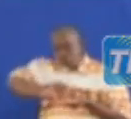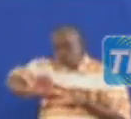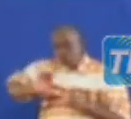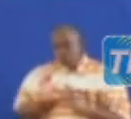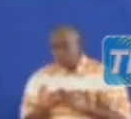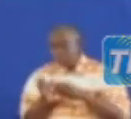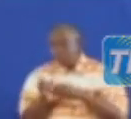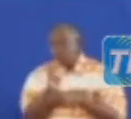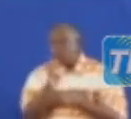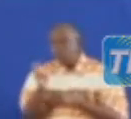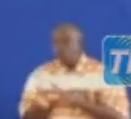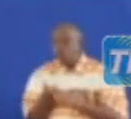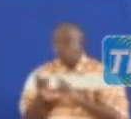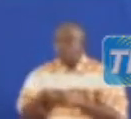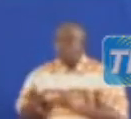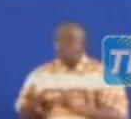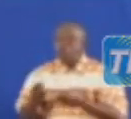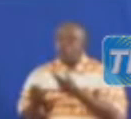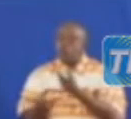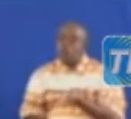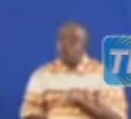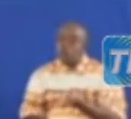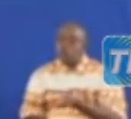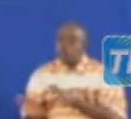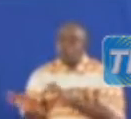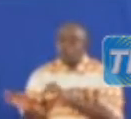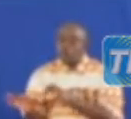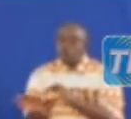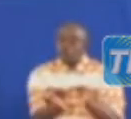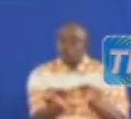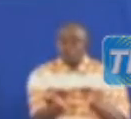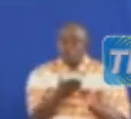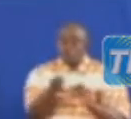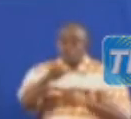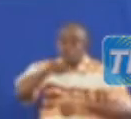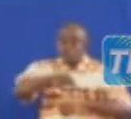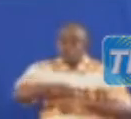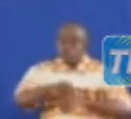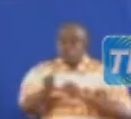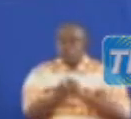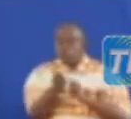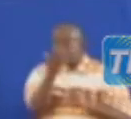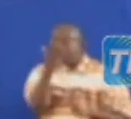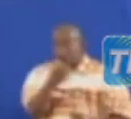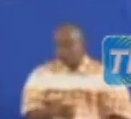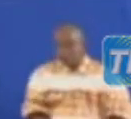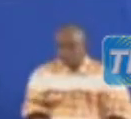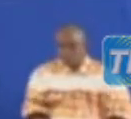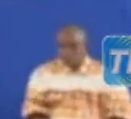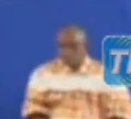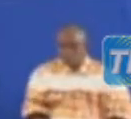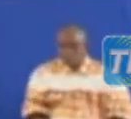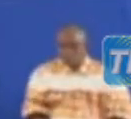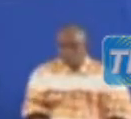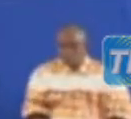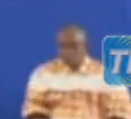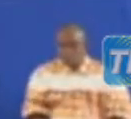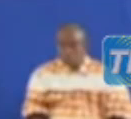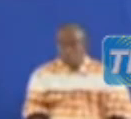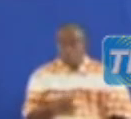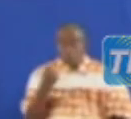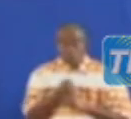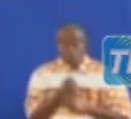za wilaya ili kuanza upya, na rufaa zilizokatwa nje ya muda ni 15. Mheshimiwa Spika,